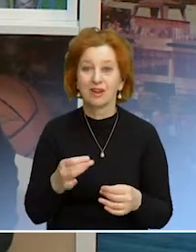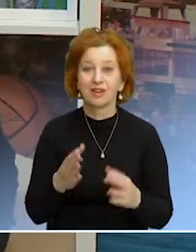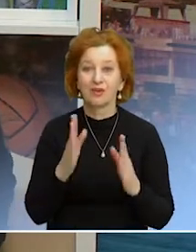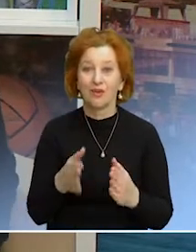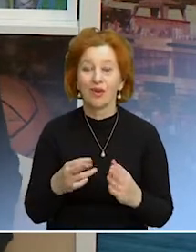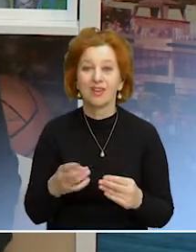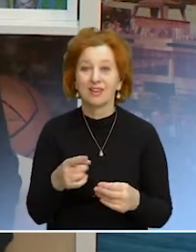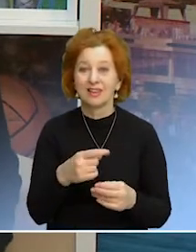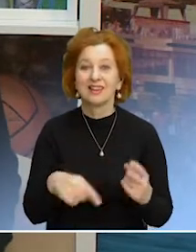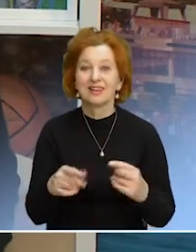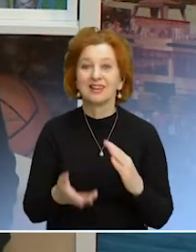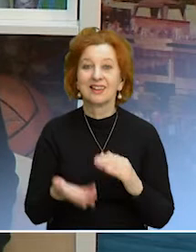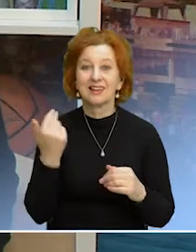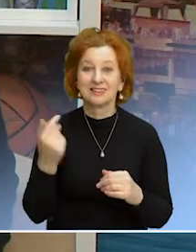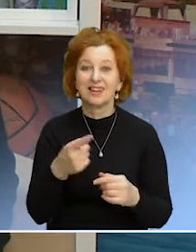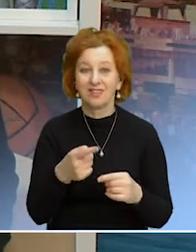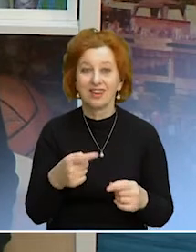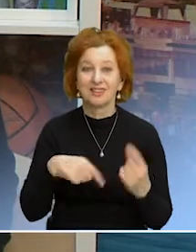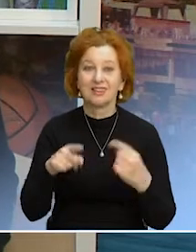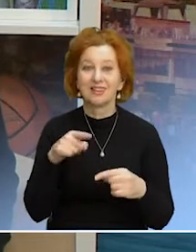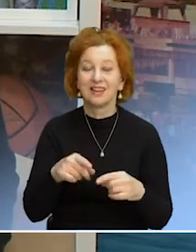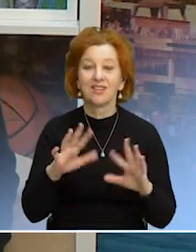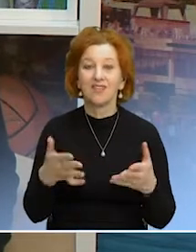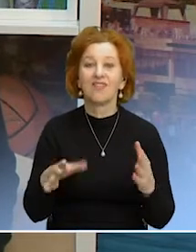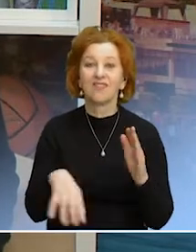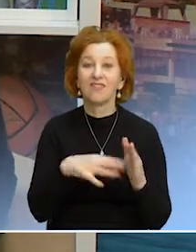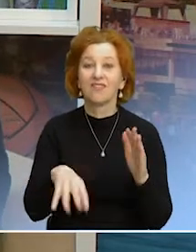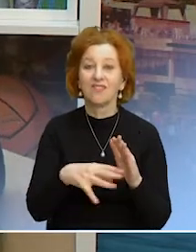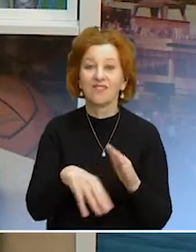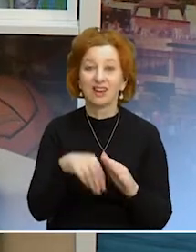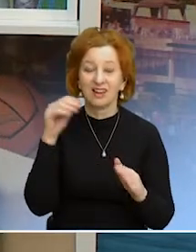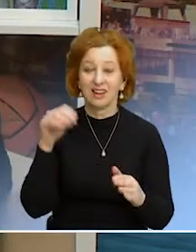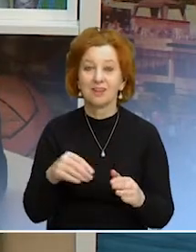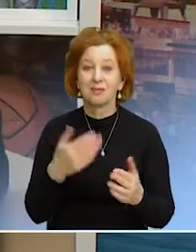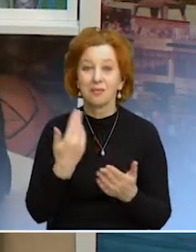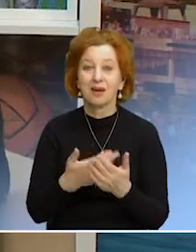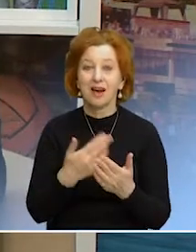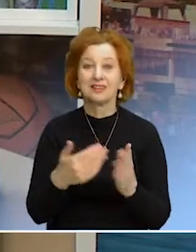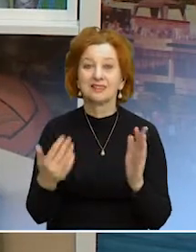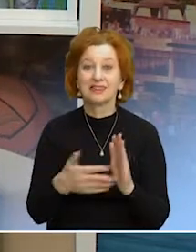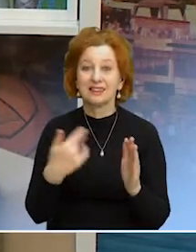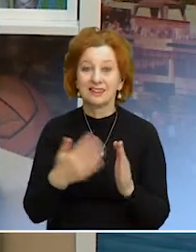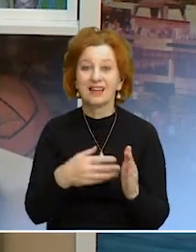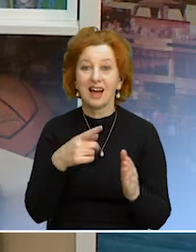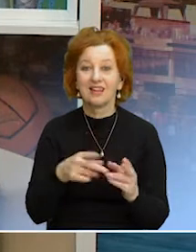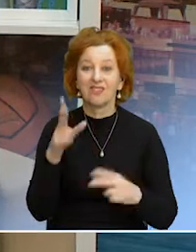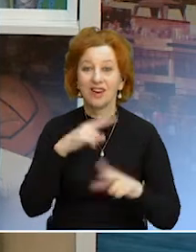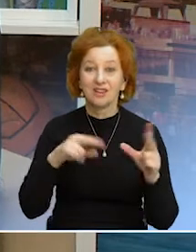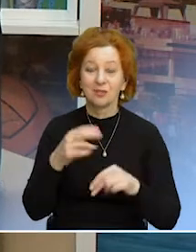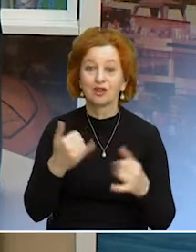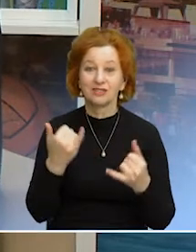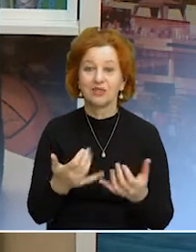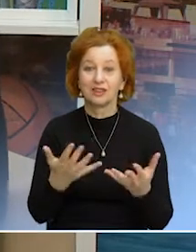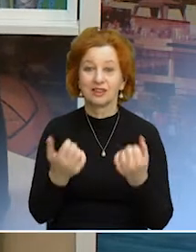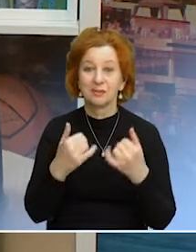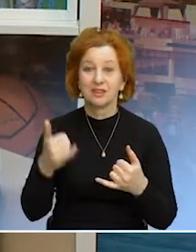двигать, но только своими ручками и доставать ими имя счастливчика, который выиграл у нас потрясающе. Да, покажите людям книги, которые они, возможно, сейчас